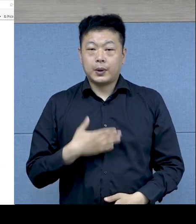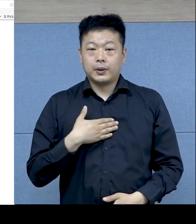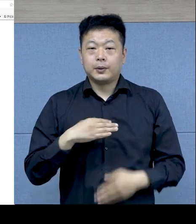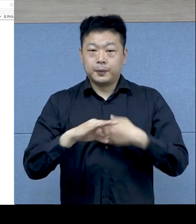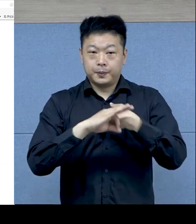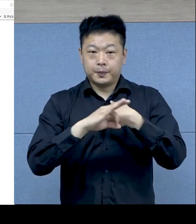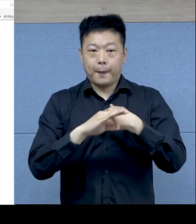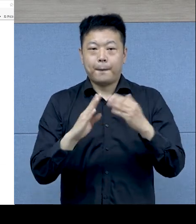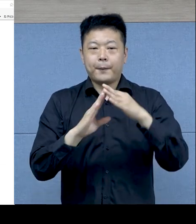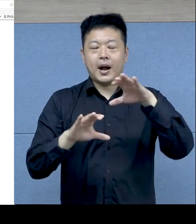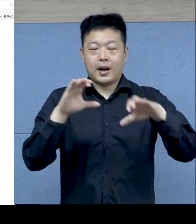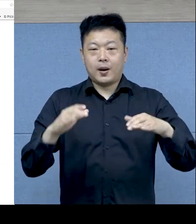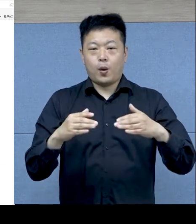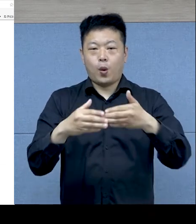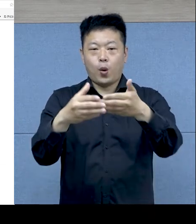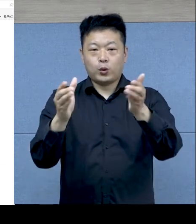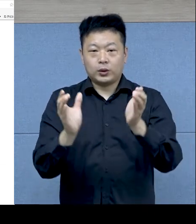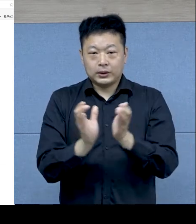제한사업명,